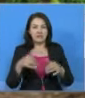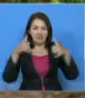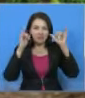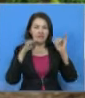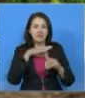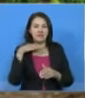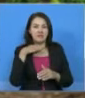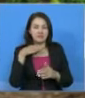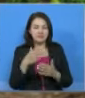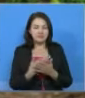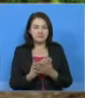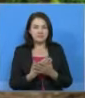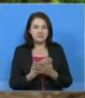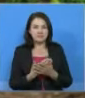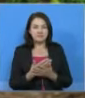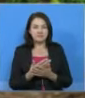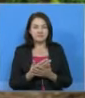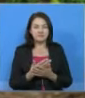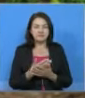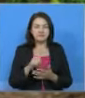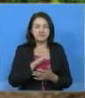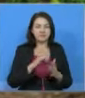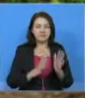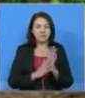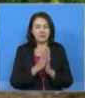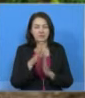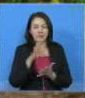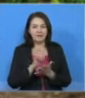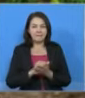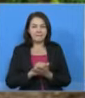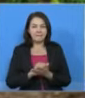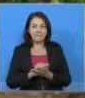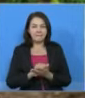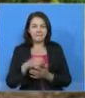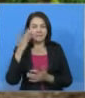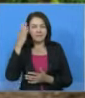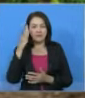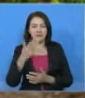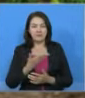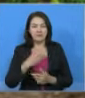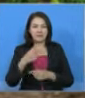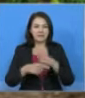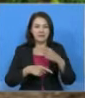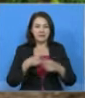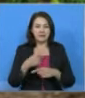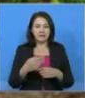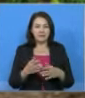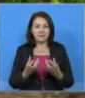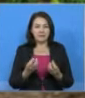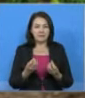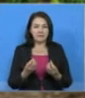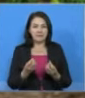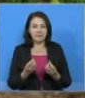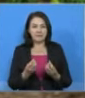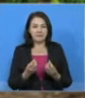ет ірі қараны өсіру ойымызда келешекте. Сонан кейін сосын